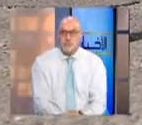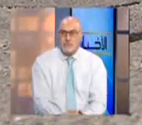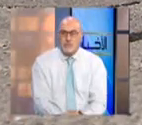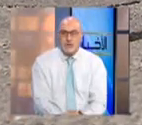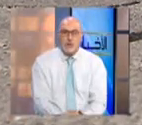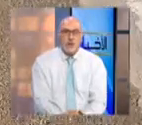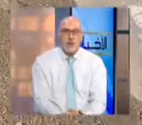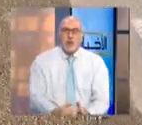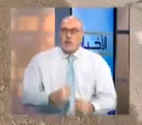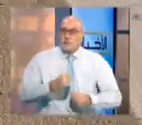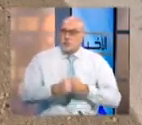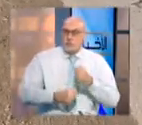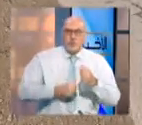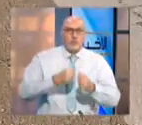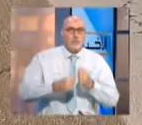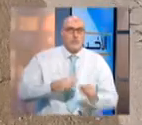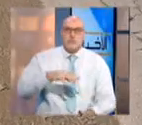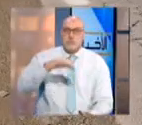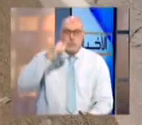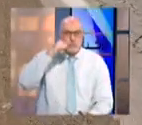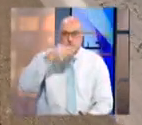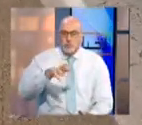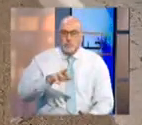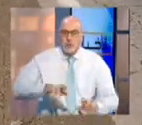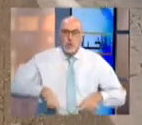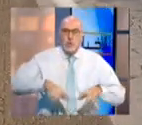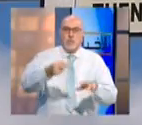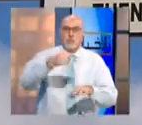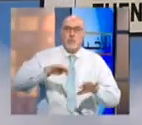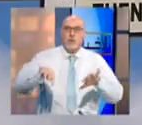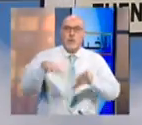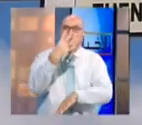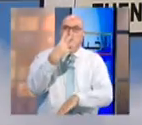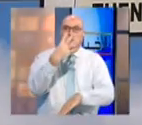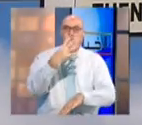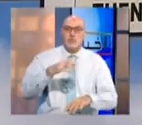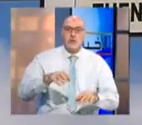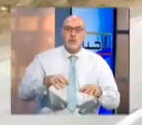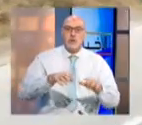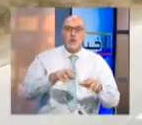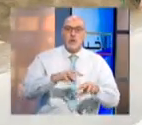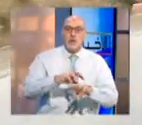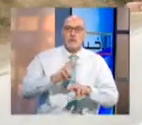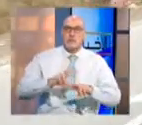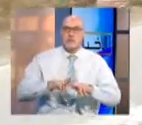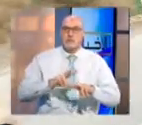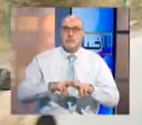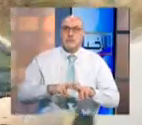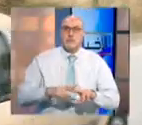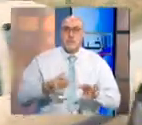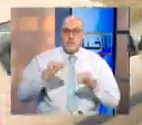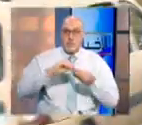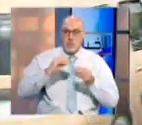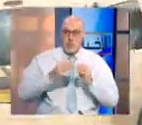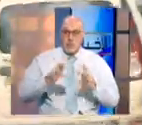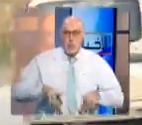يومية لمستعملي الطريق الوطني رقم 14 المار بإقليم الولاية بسبب الوضعية